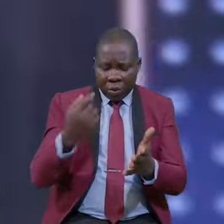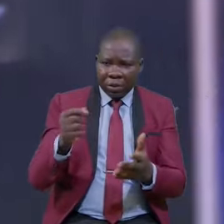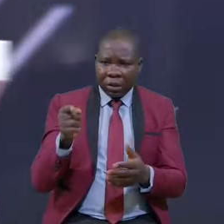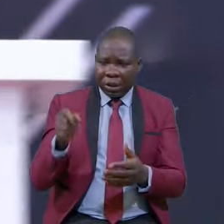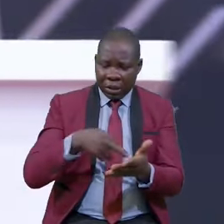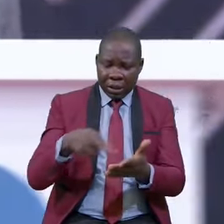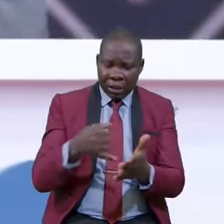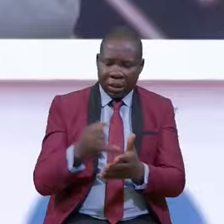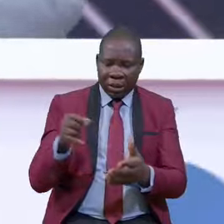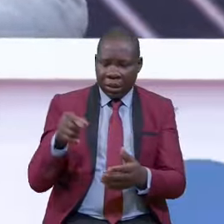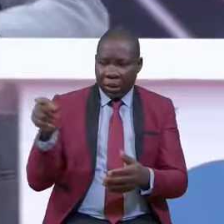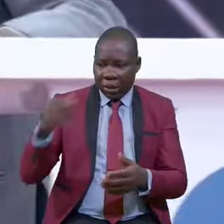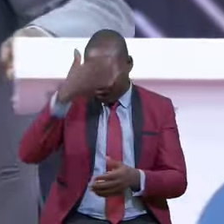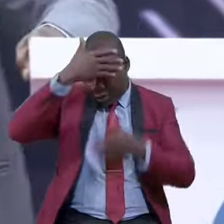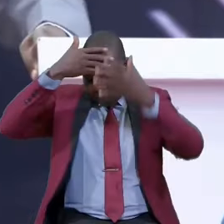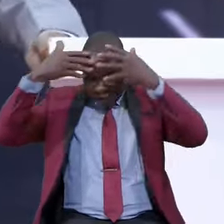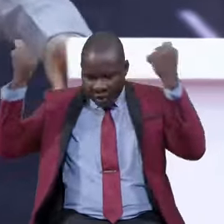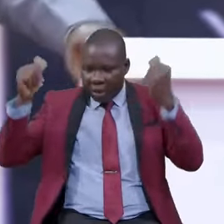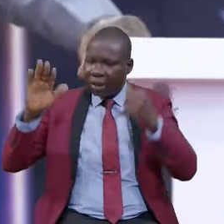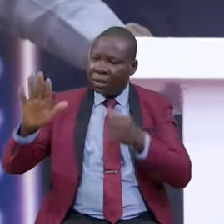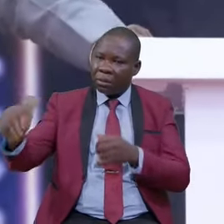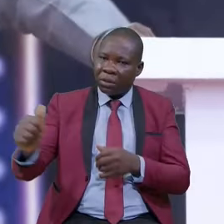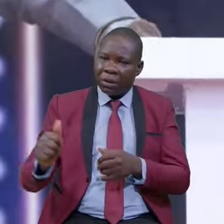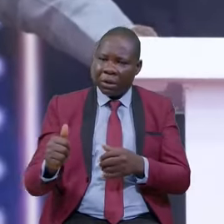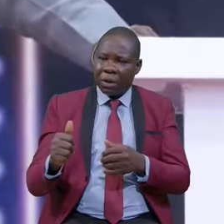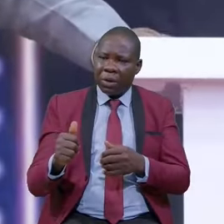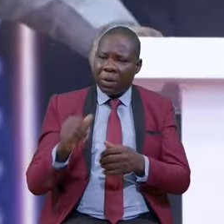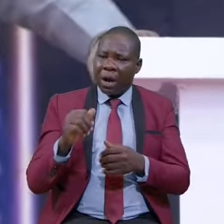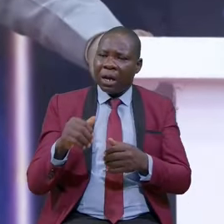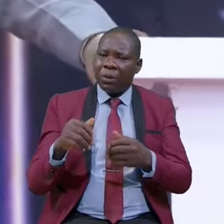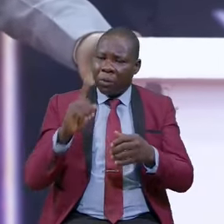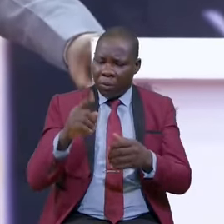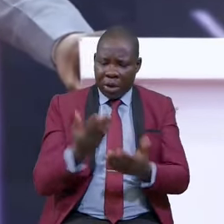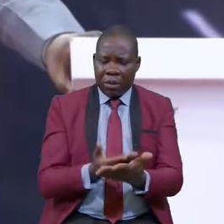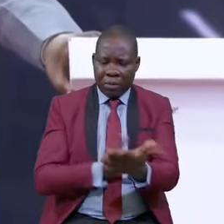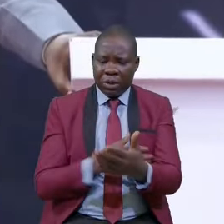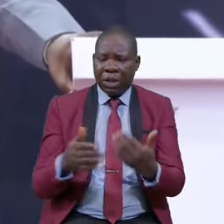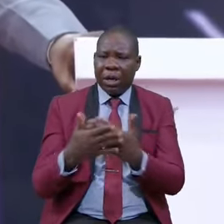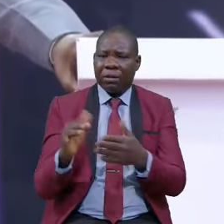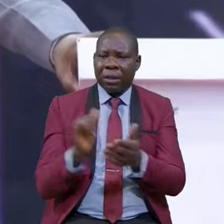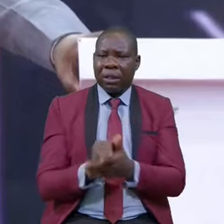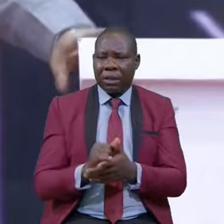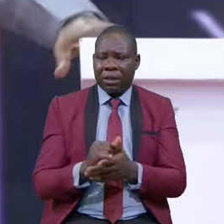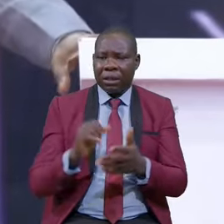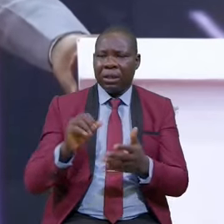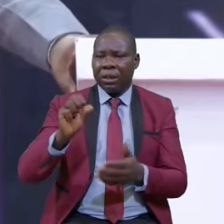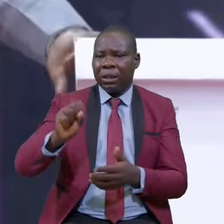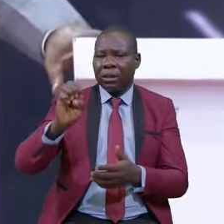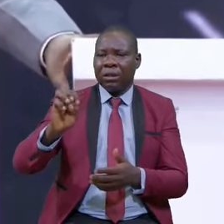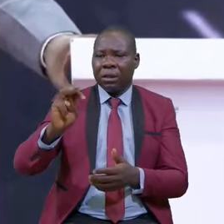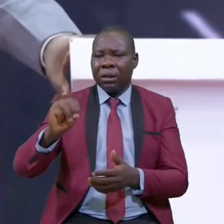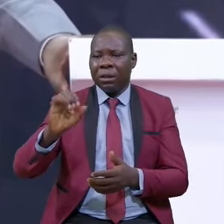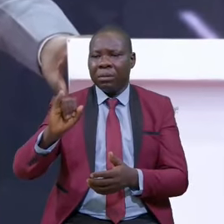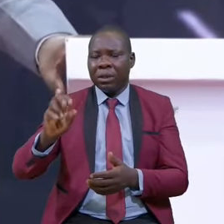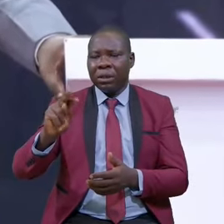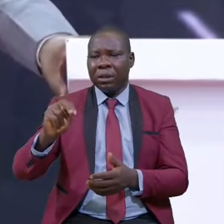Alors ce matin-là, après le séminaire, il est venu vers moi. Il pouvait toujours parler. Il se rappelait en réalité ce